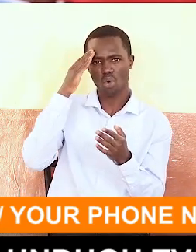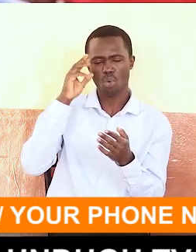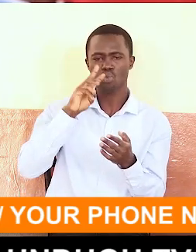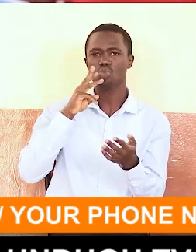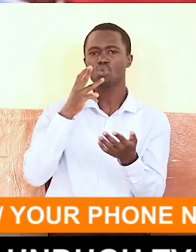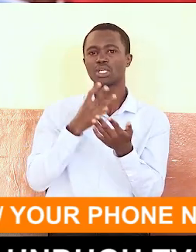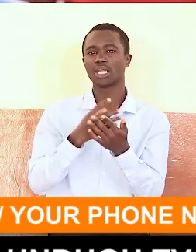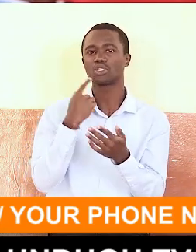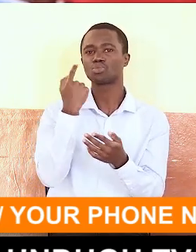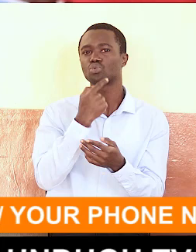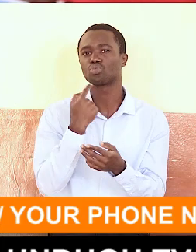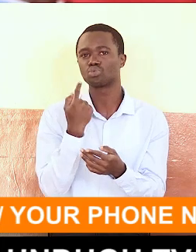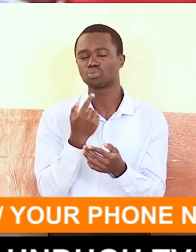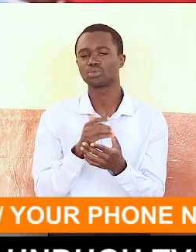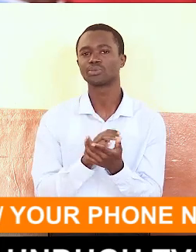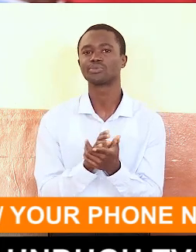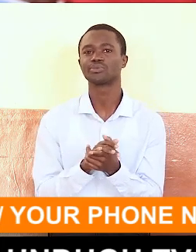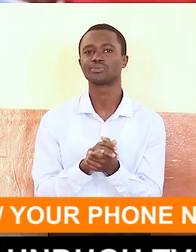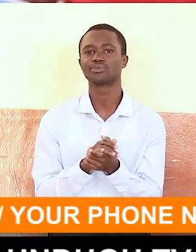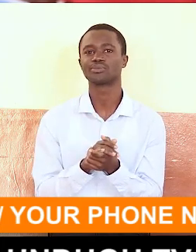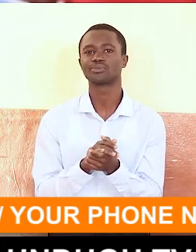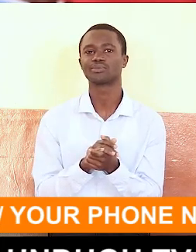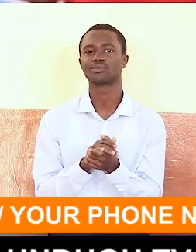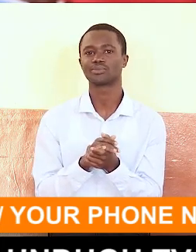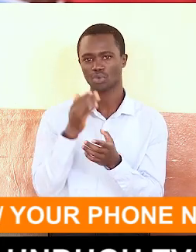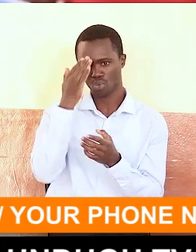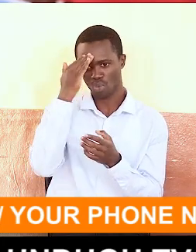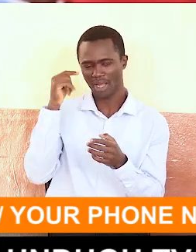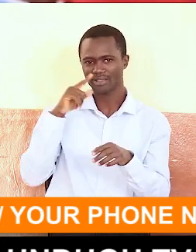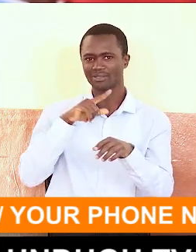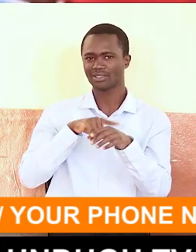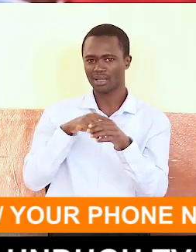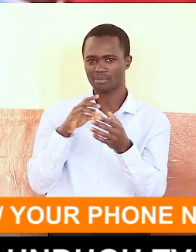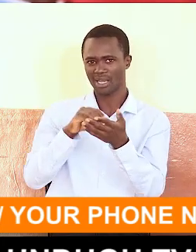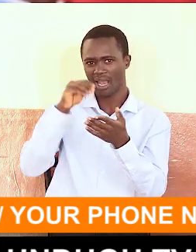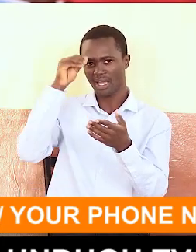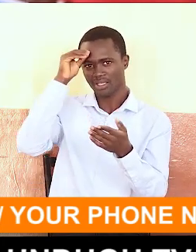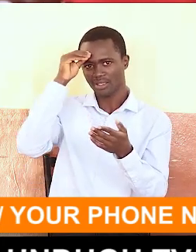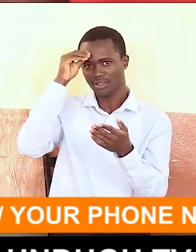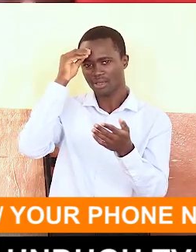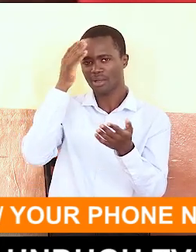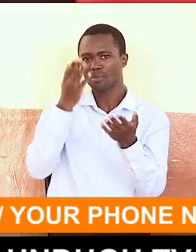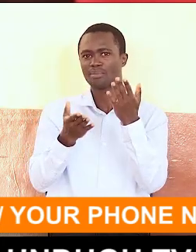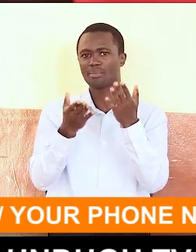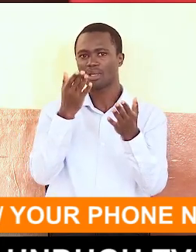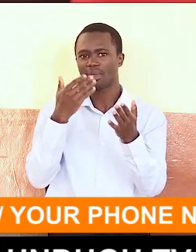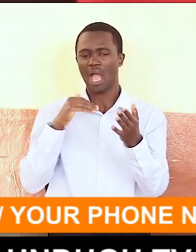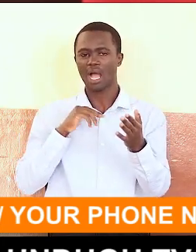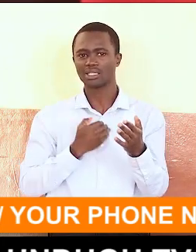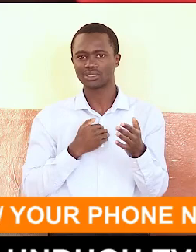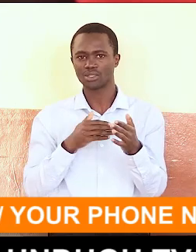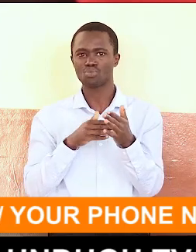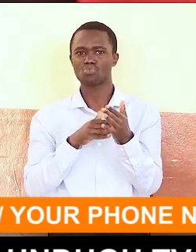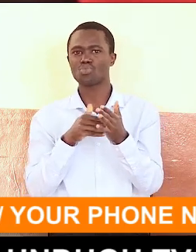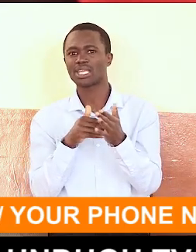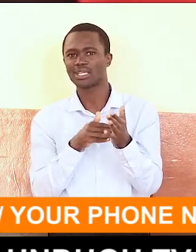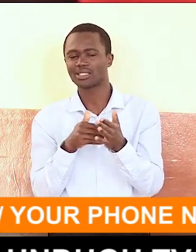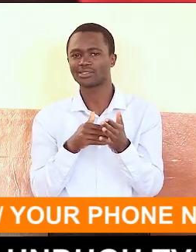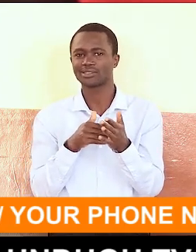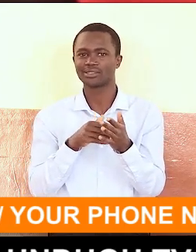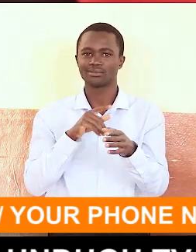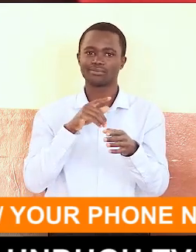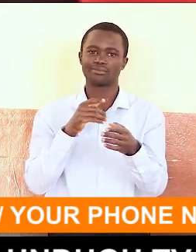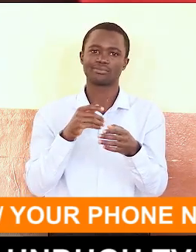akina nani, kwa sababu katika mafundisho huenda tumelegea, na